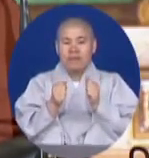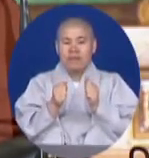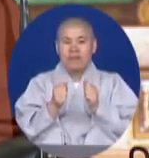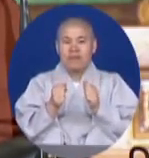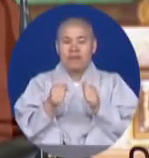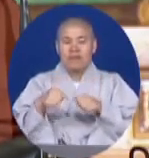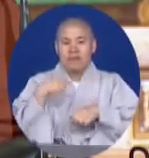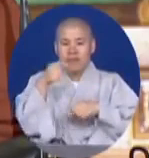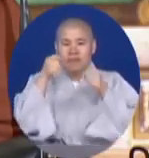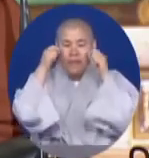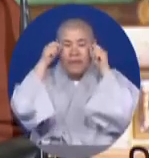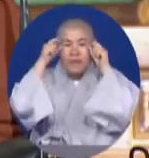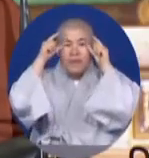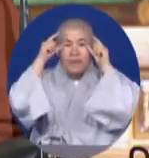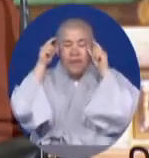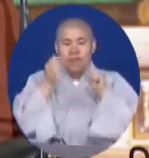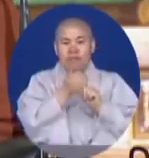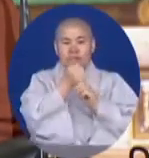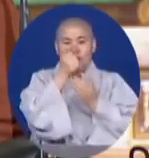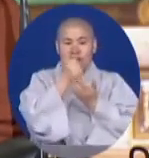깨달음 부처님 사회로